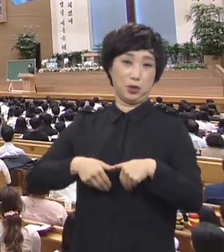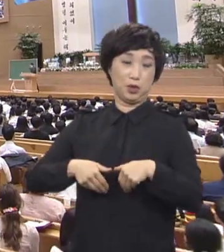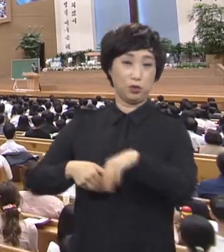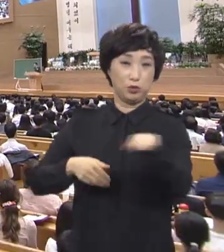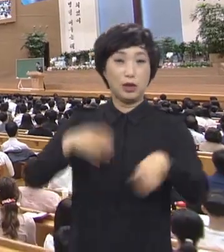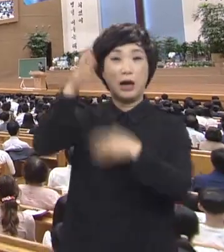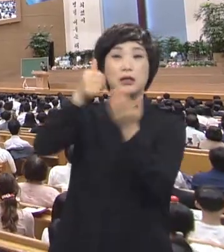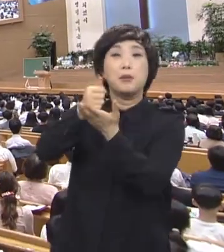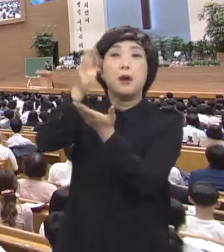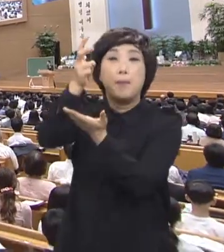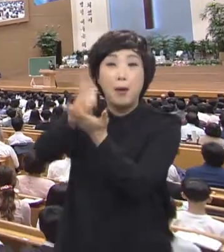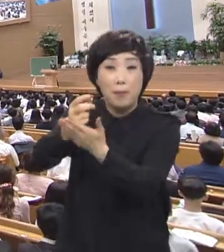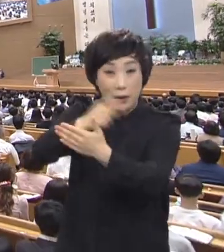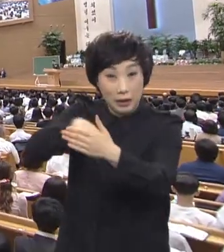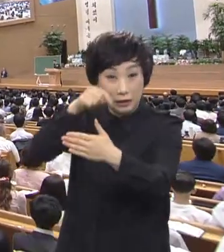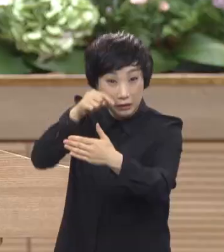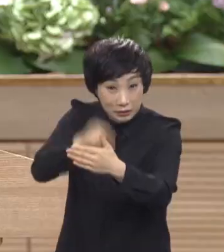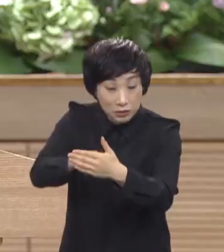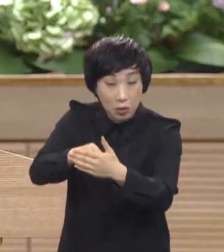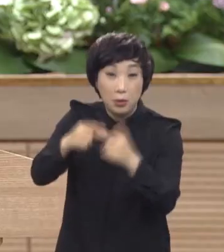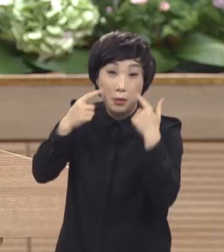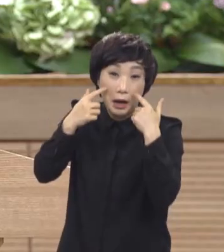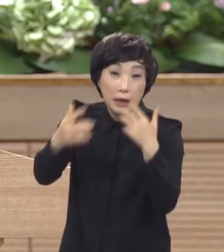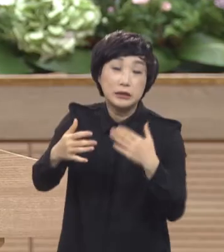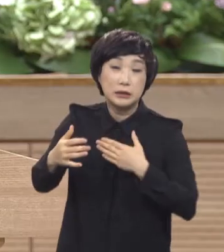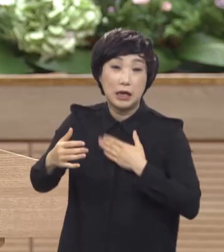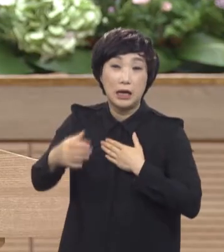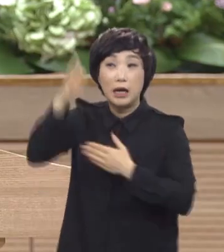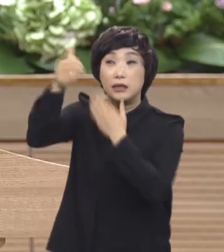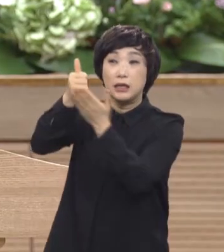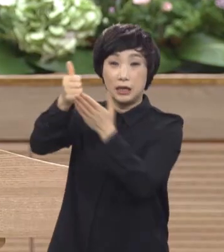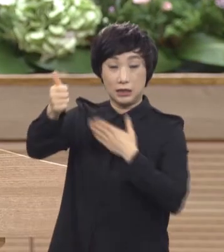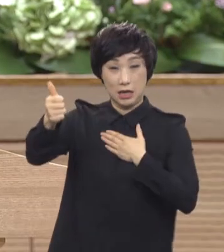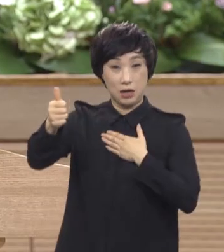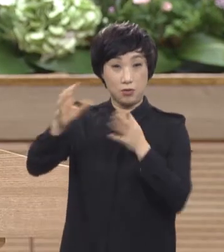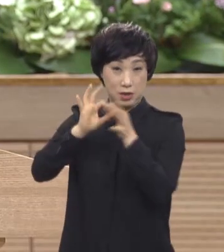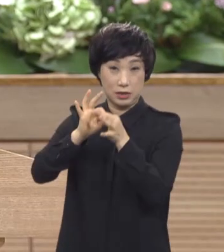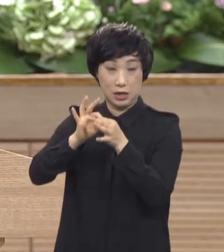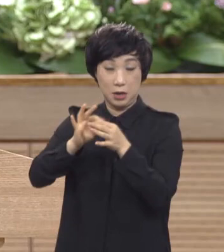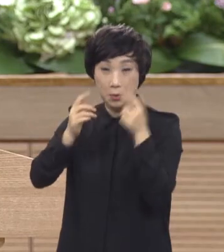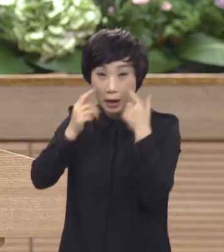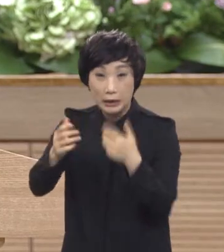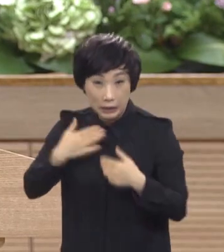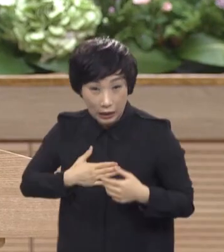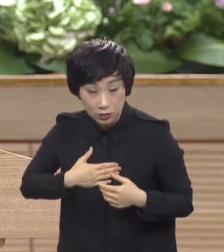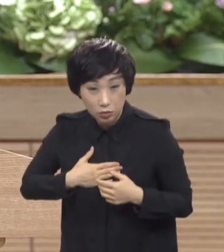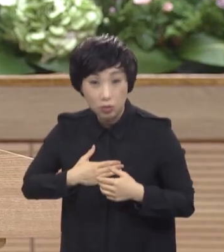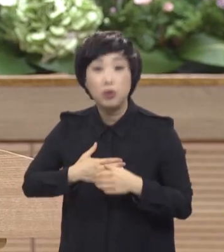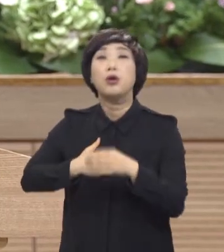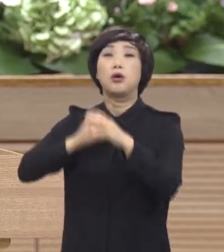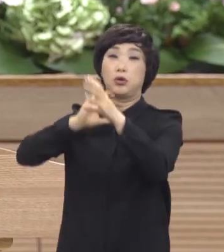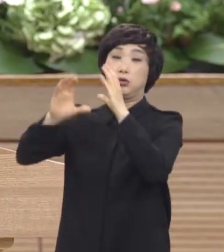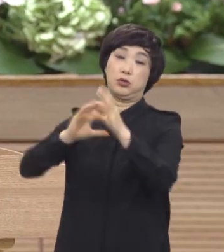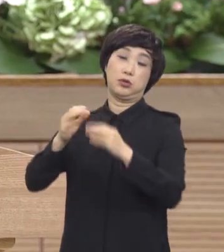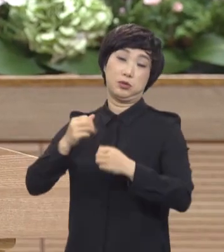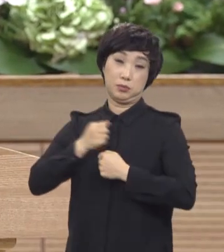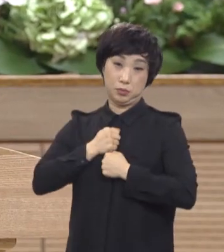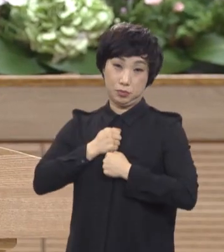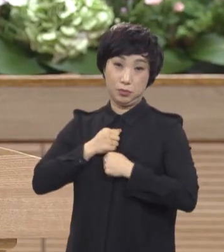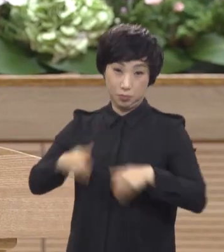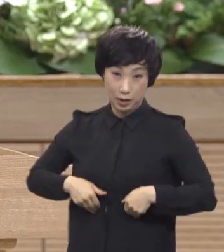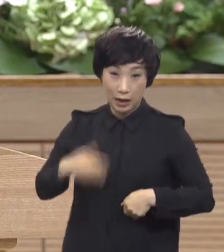하나님의 질서 속에서 분명히 하나님과 신령한 조직화 속에서 질서를 유지해야 되는데